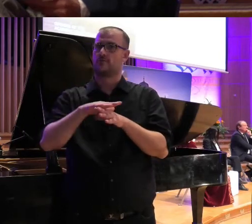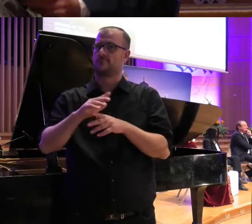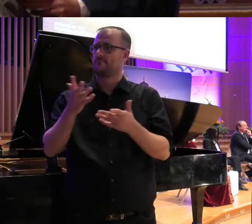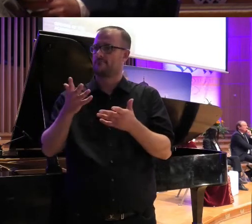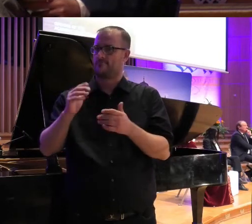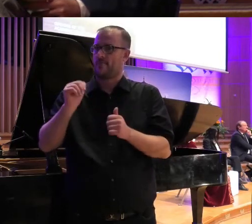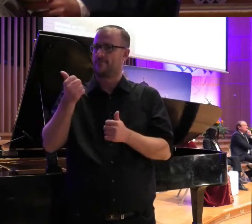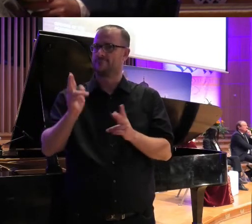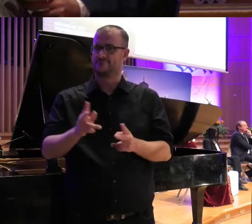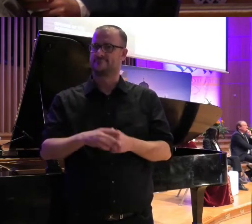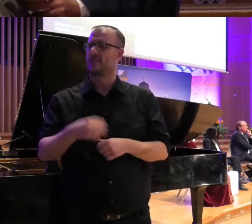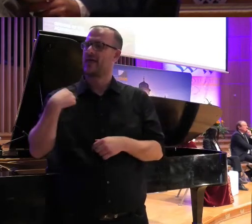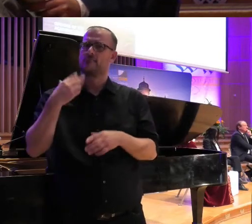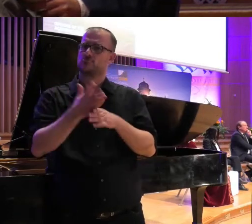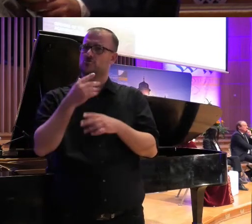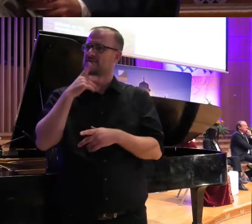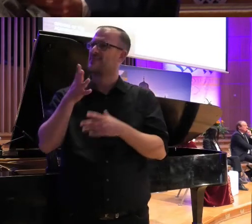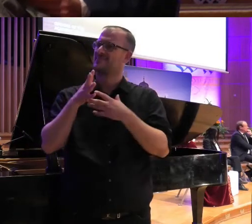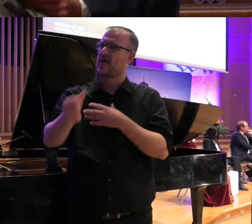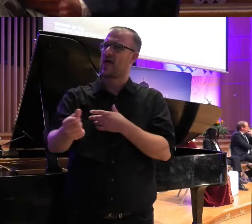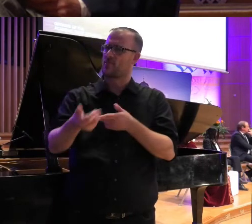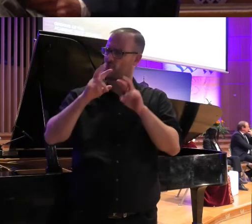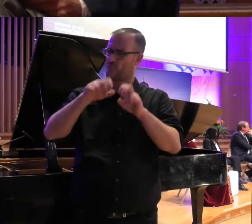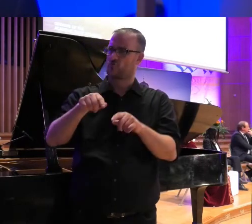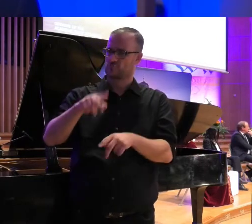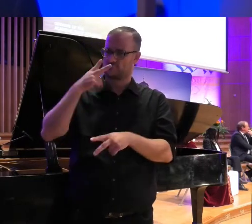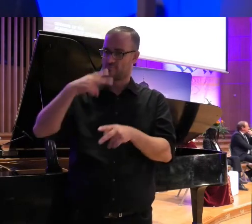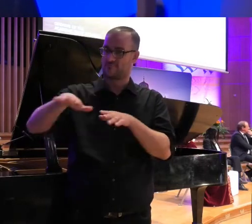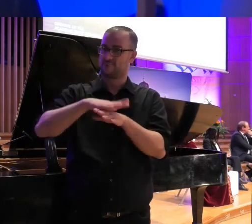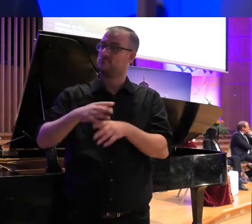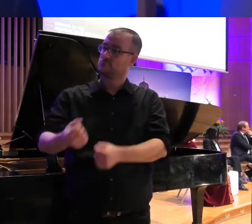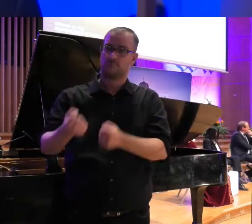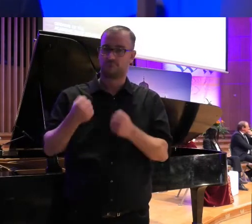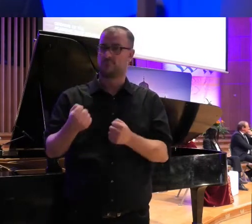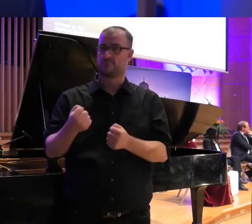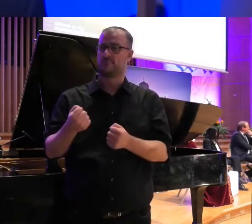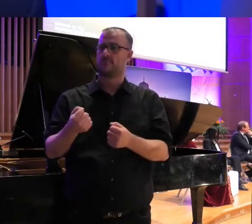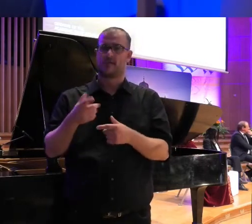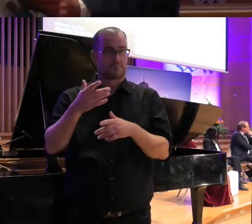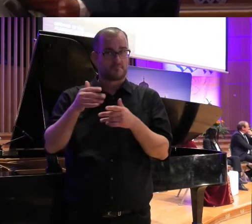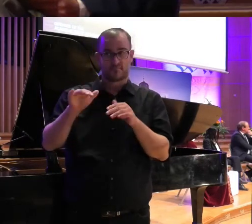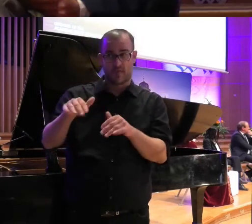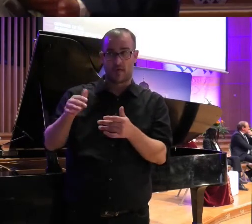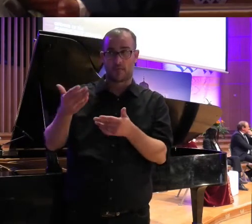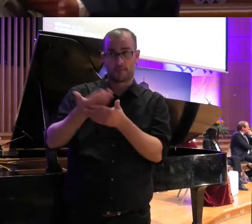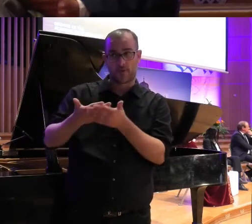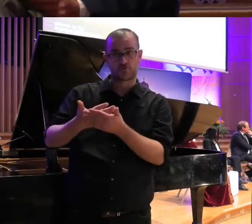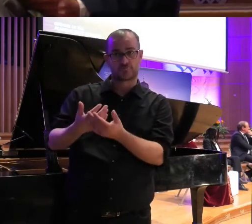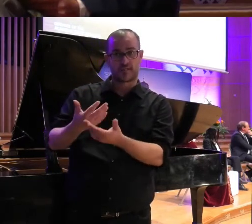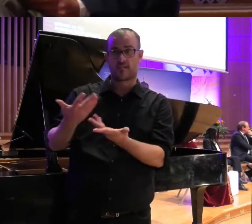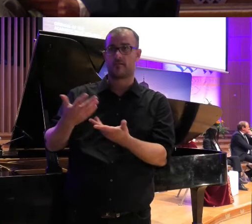schon angesprochen, dass die Nachhaltigkeitsforschung in Bonn sehr, sehr stark ist. Haben Sie denn Beispiele dafür?